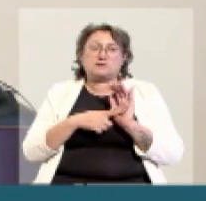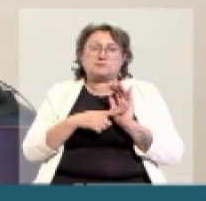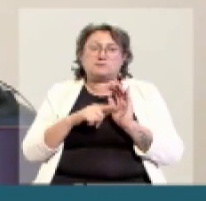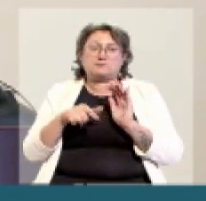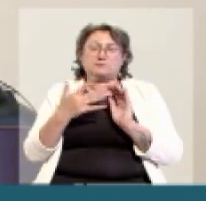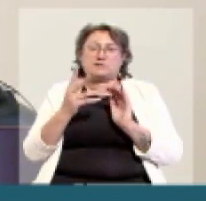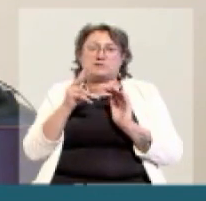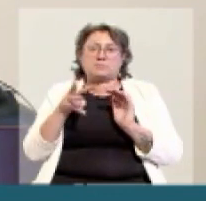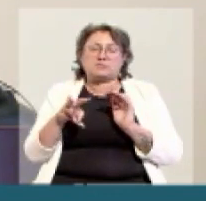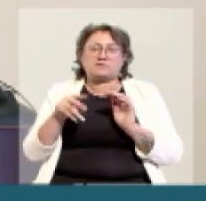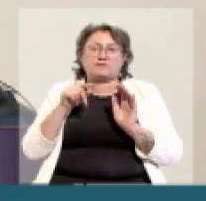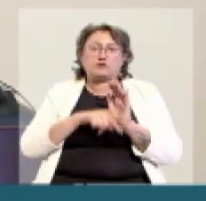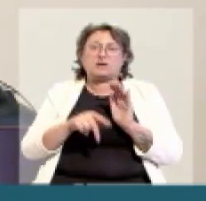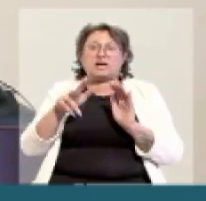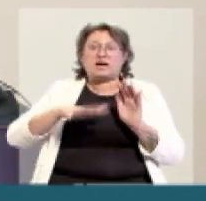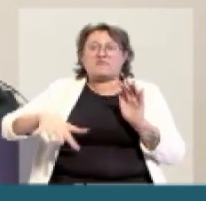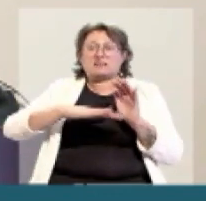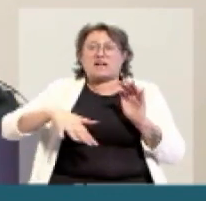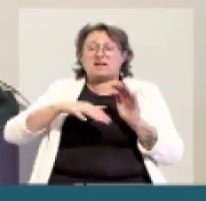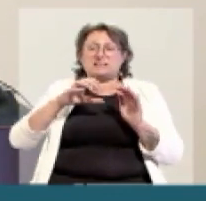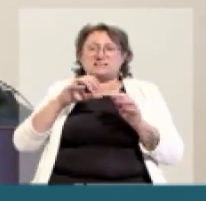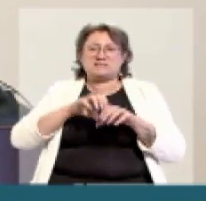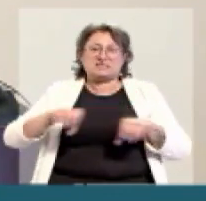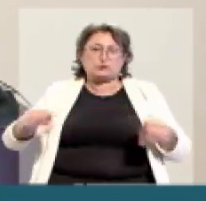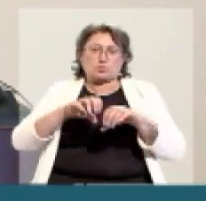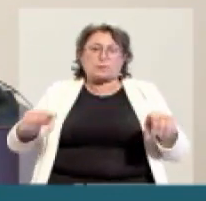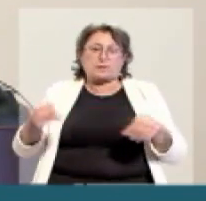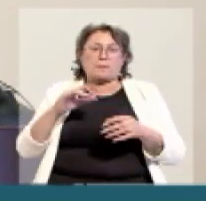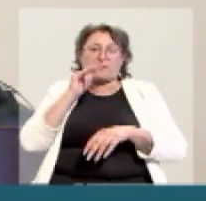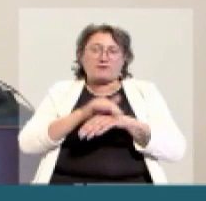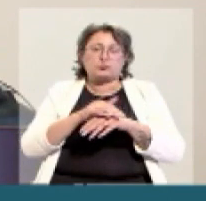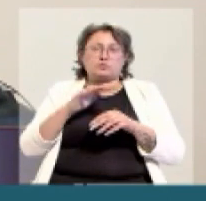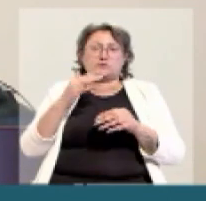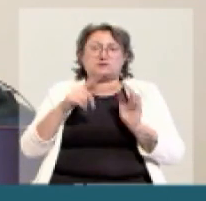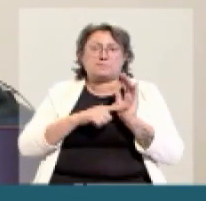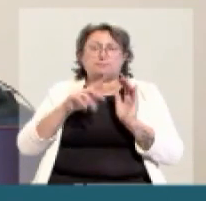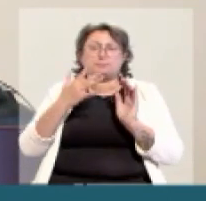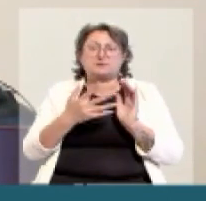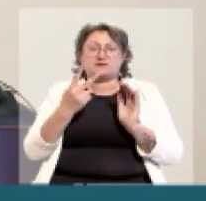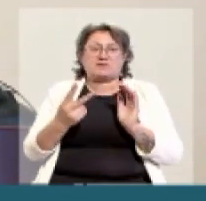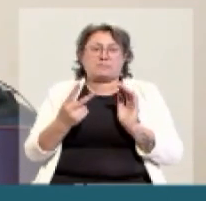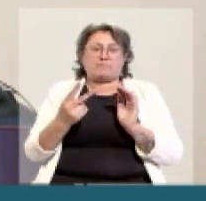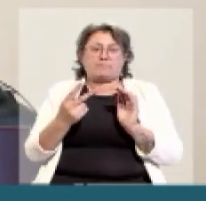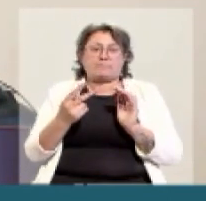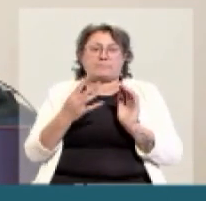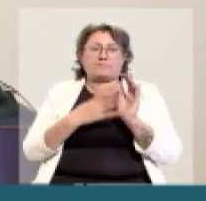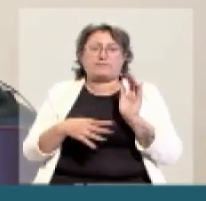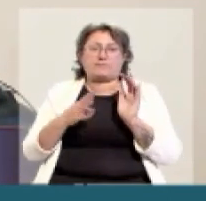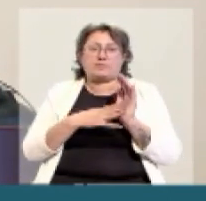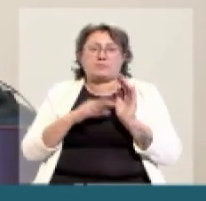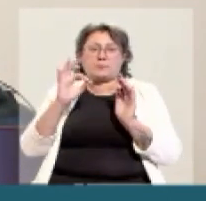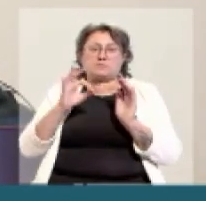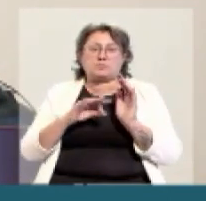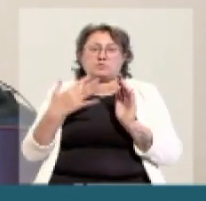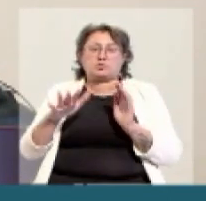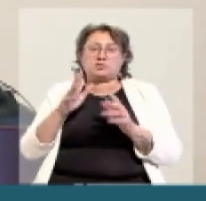7,5 километров внутриквартальных сетей. По факту уже 7,52, то есть